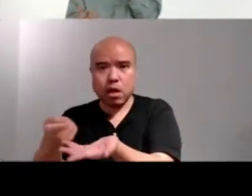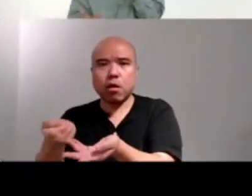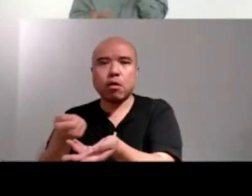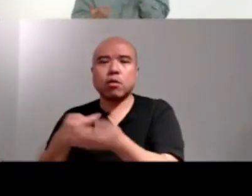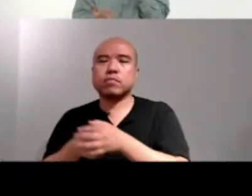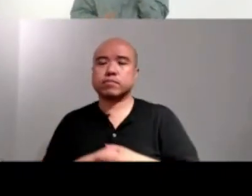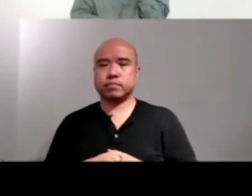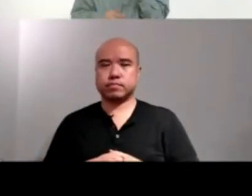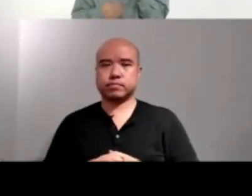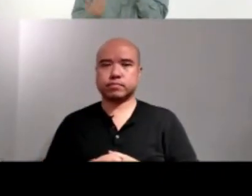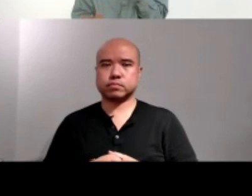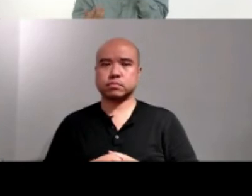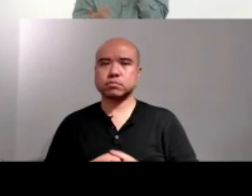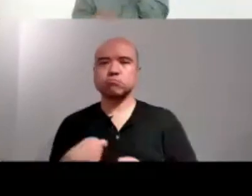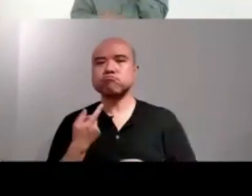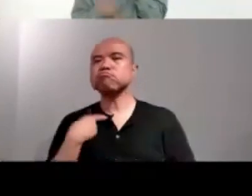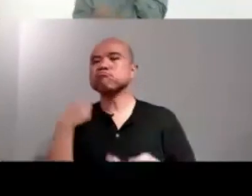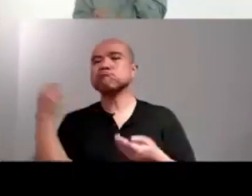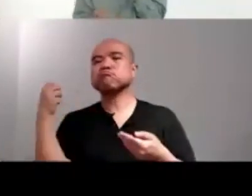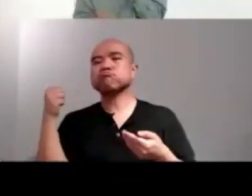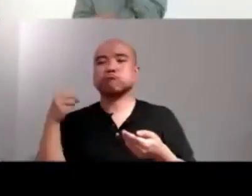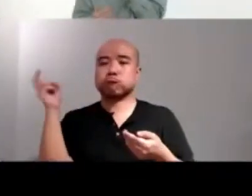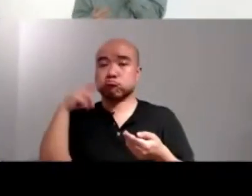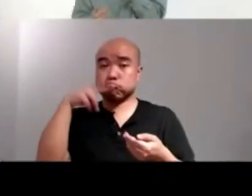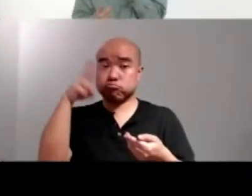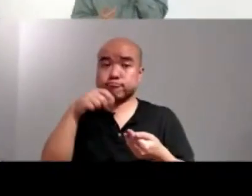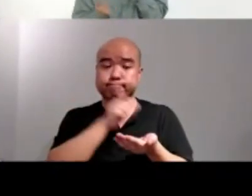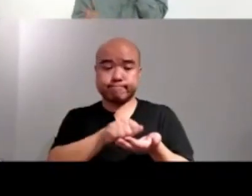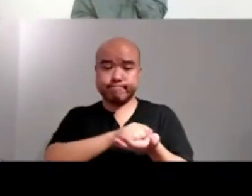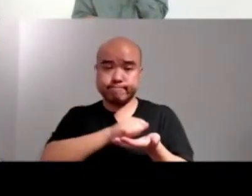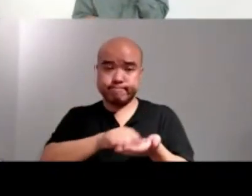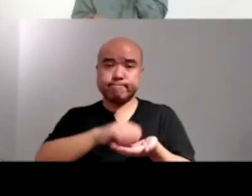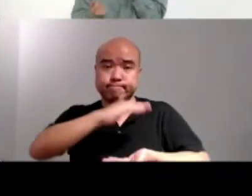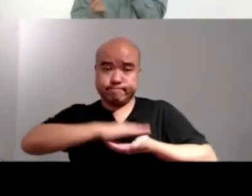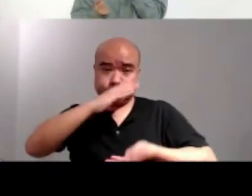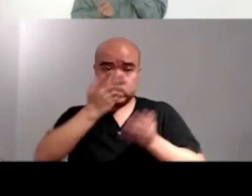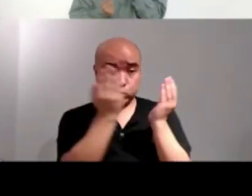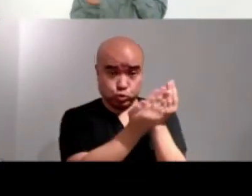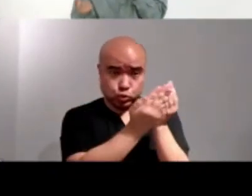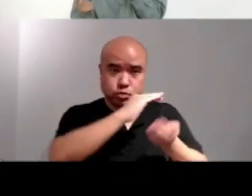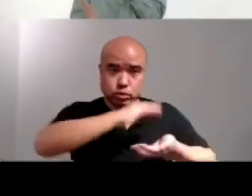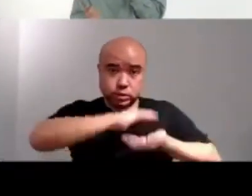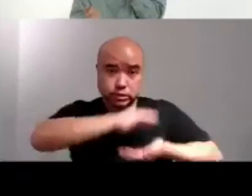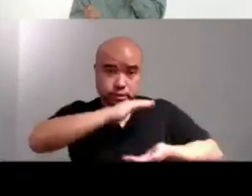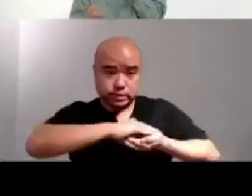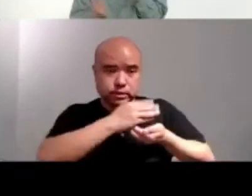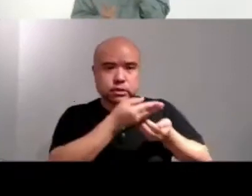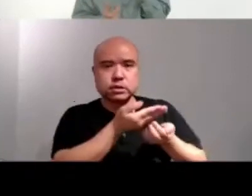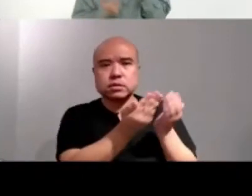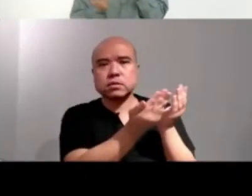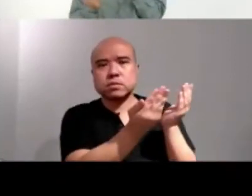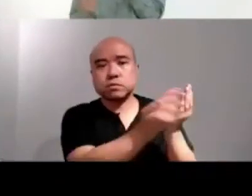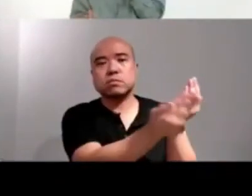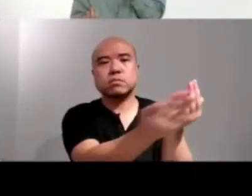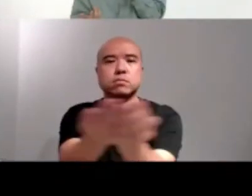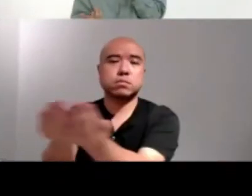幾年我哋就不斷寫呢啲小書啦，我自己不斷出書啦，呢個係其中一個業務啦。这個業務帶來啲咩？就係、是、很多讀者睇